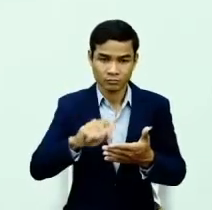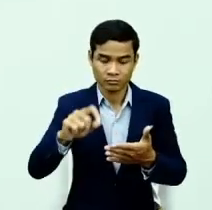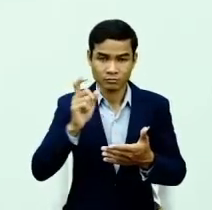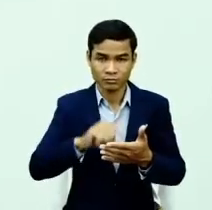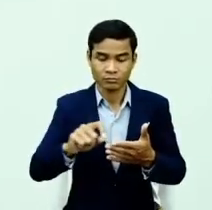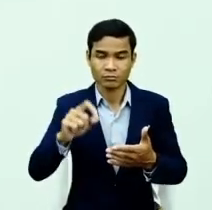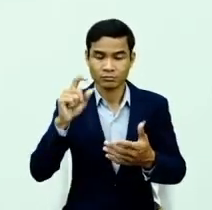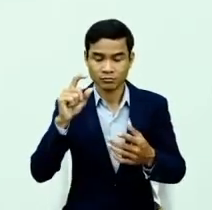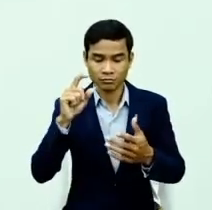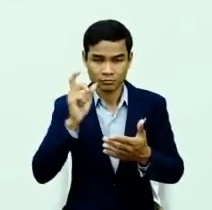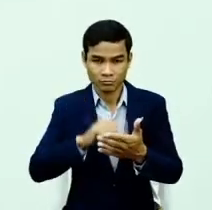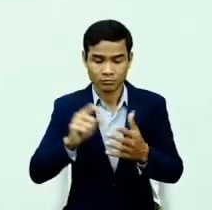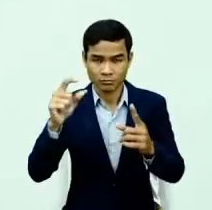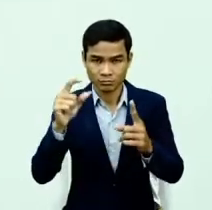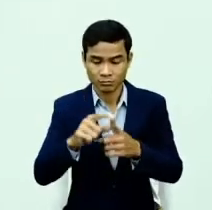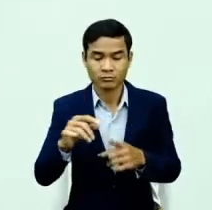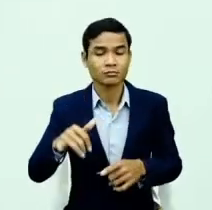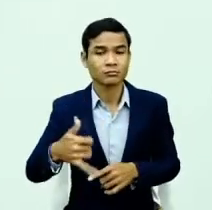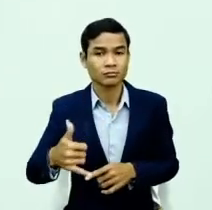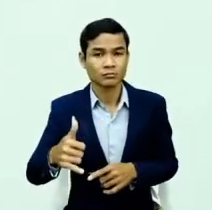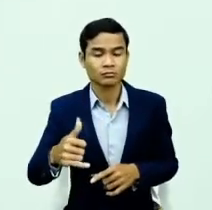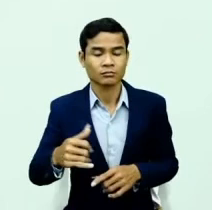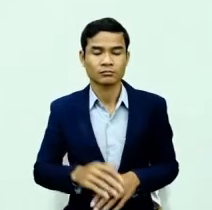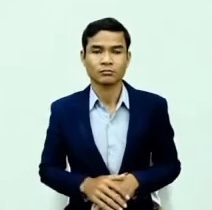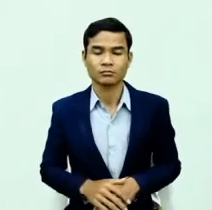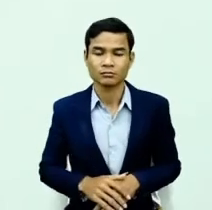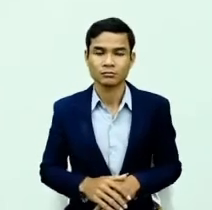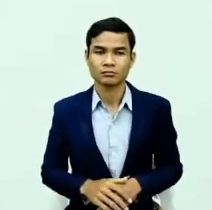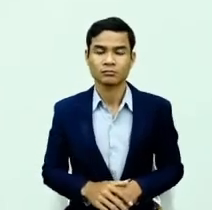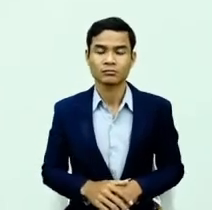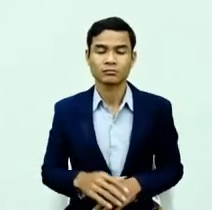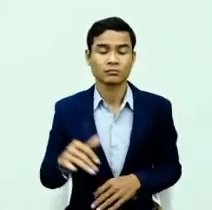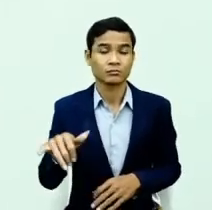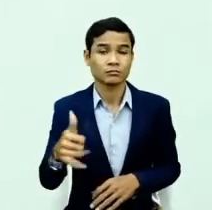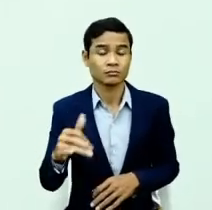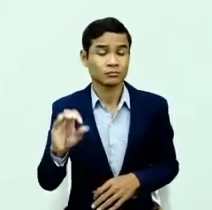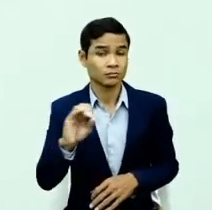tỉ ní mình ở sau ở vầy khá đá con